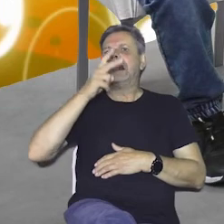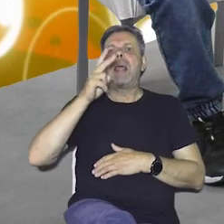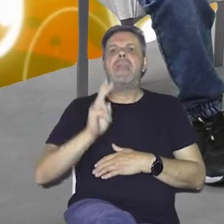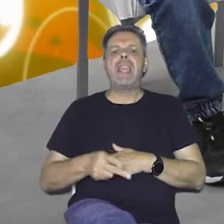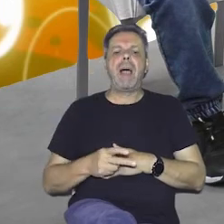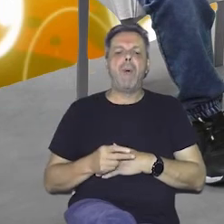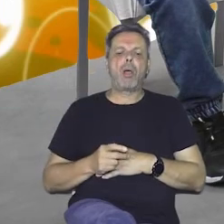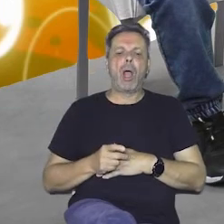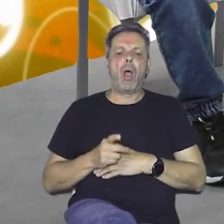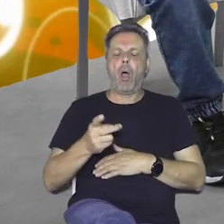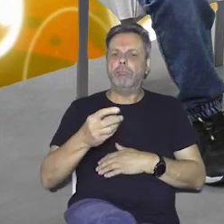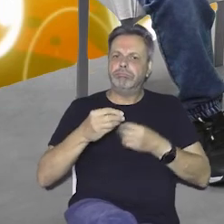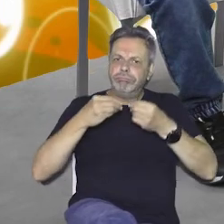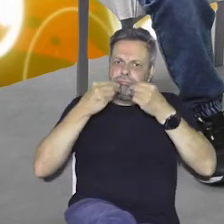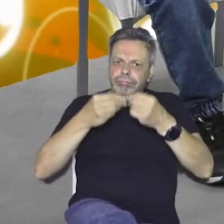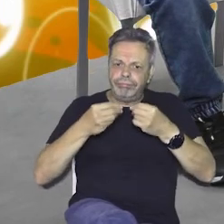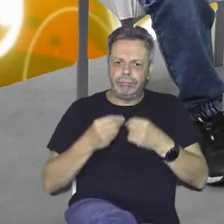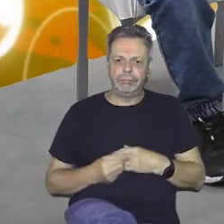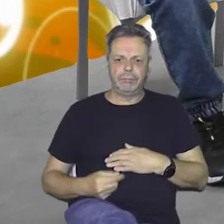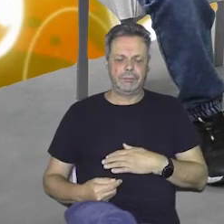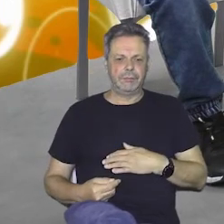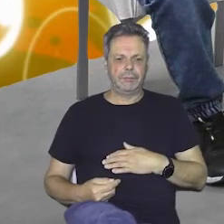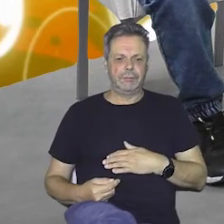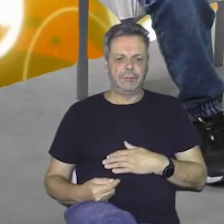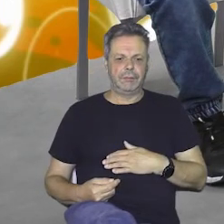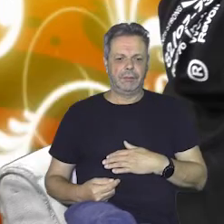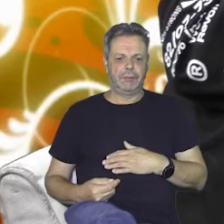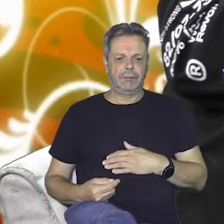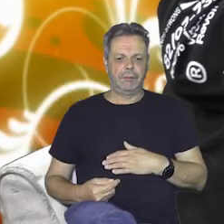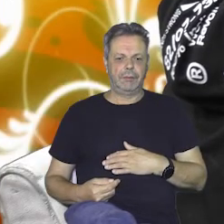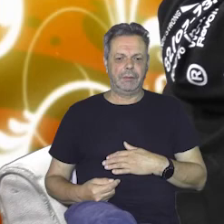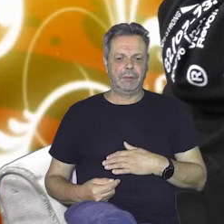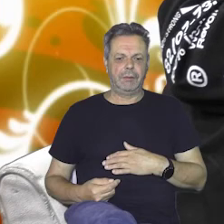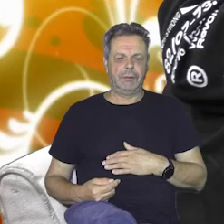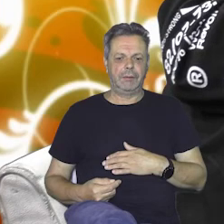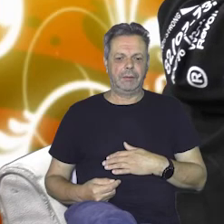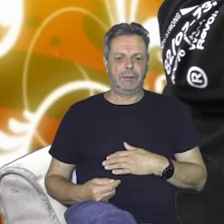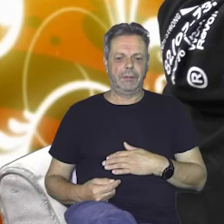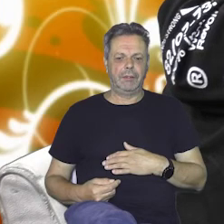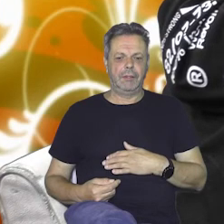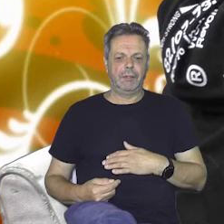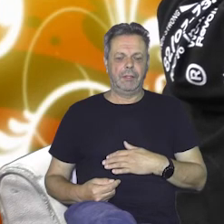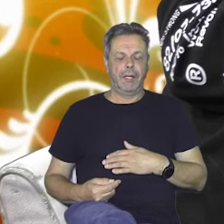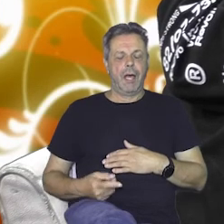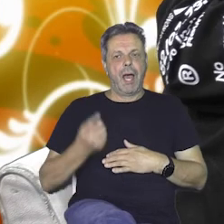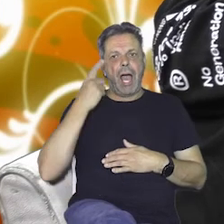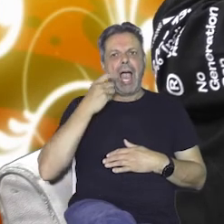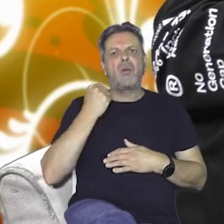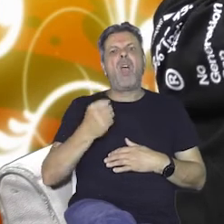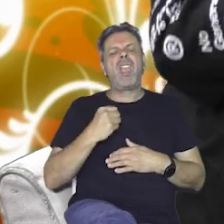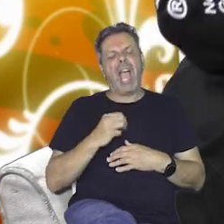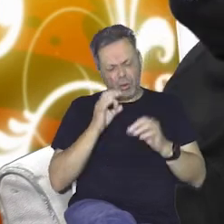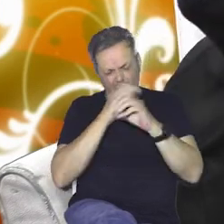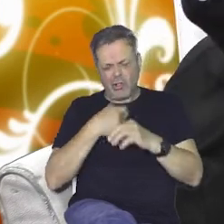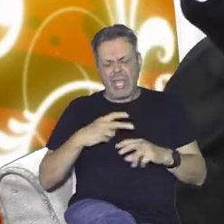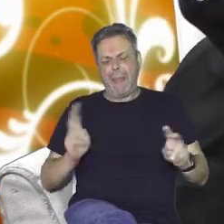Da li bi ti mogao nju, hoćeš da ja probam, ali ako je jako emocionalna, ja ti neću moći do